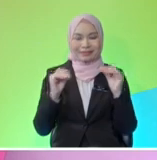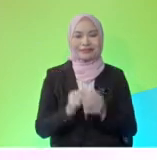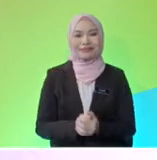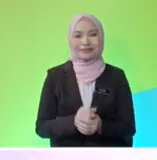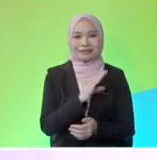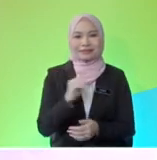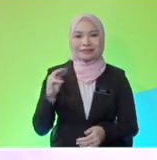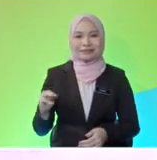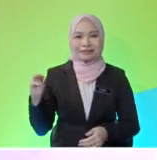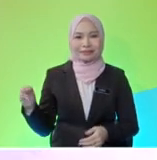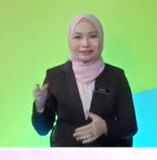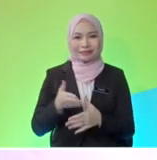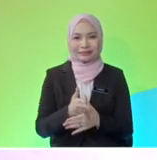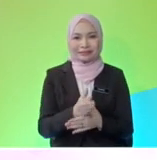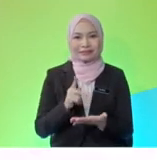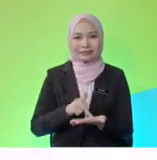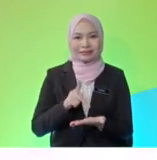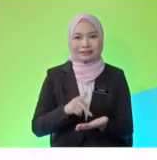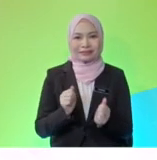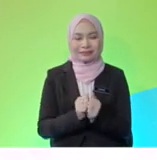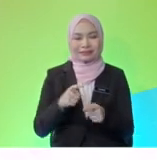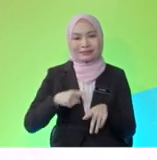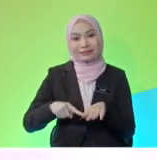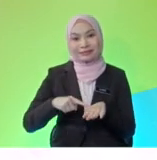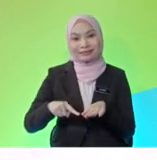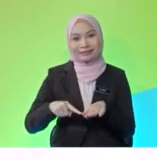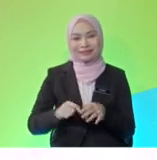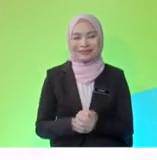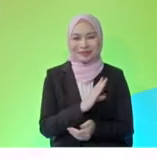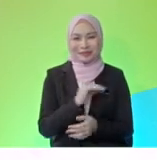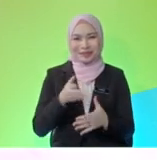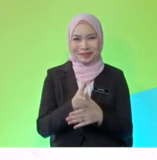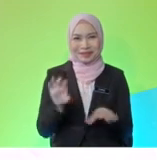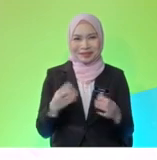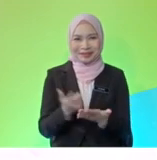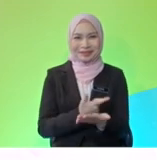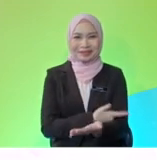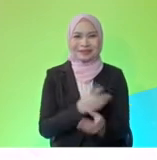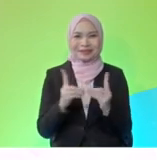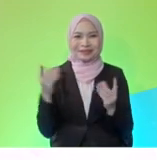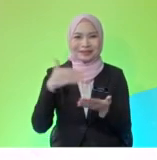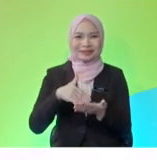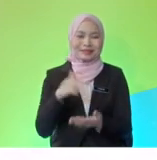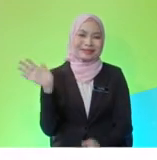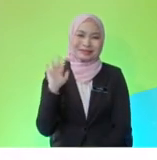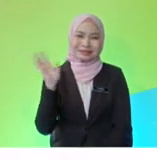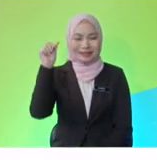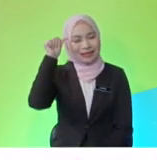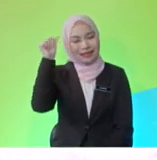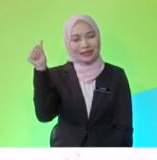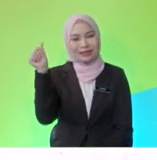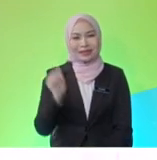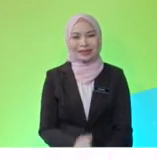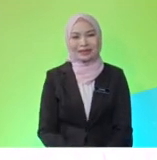sana. Terus membilang dengan jari-jari anda dan terus buat latihan. Kita jumpa lagi. Bye-bye. Assalamualaikum warahmatullahi